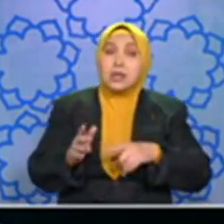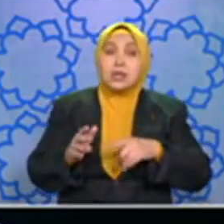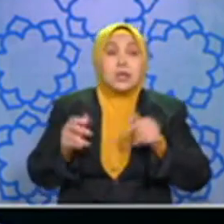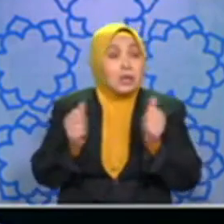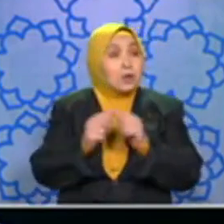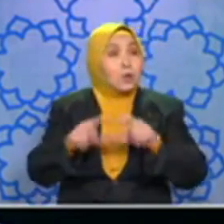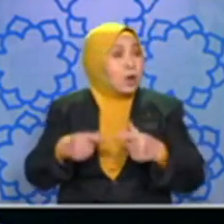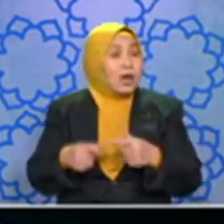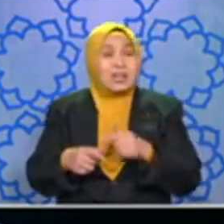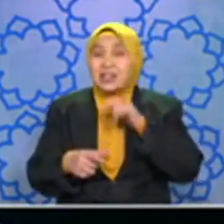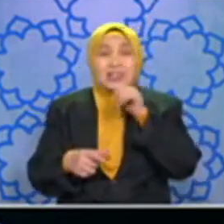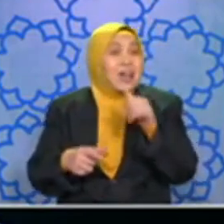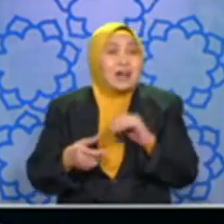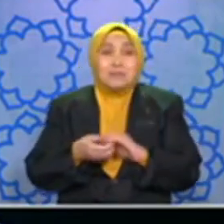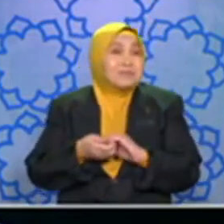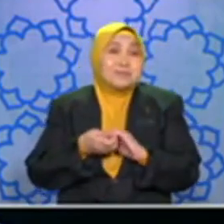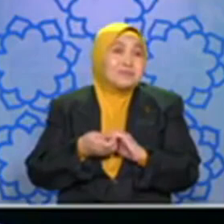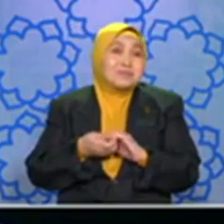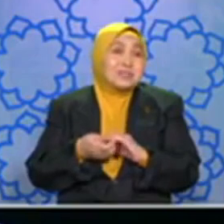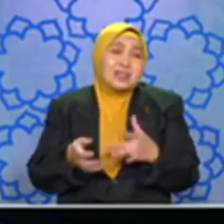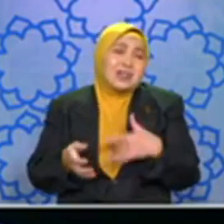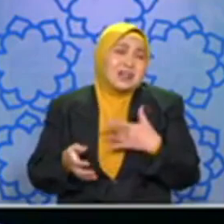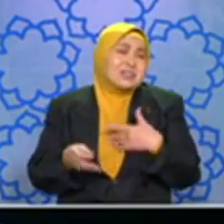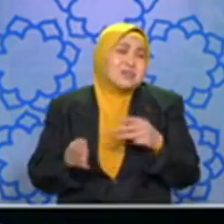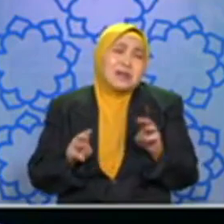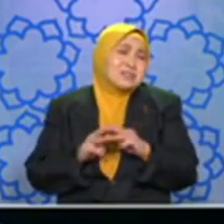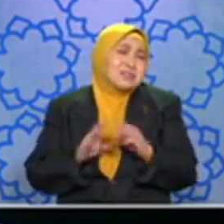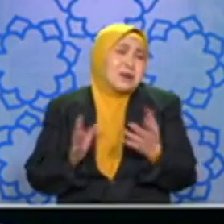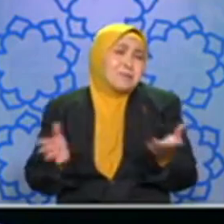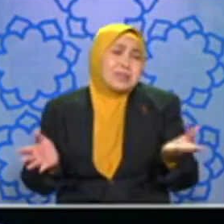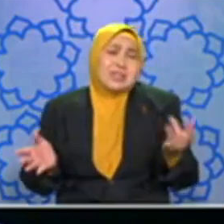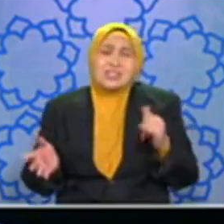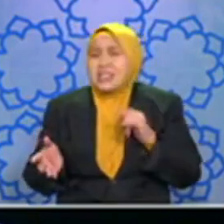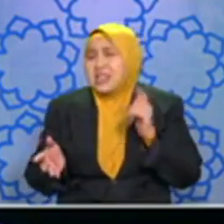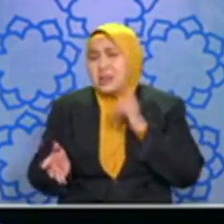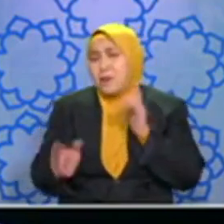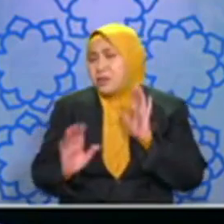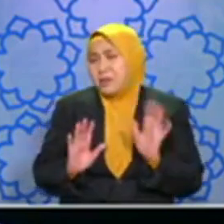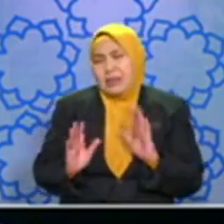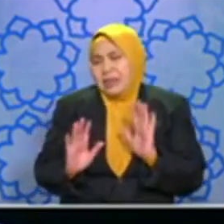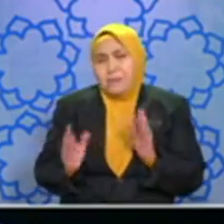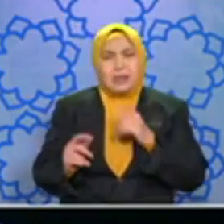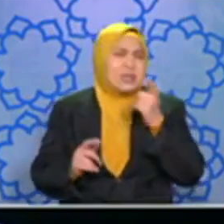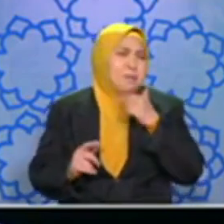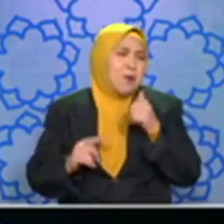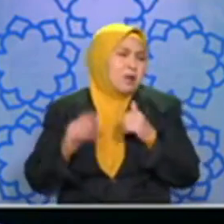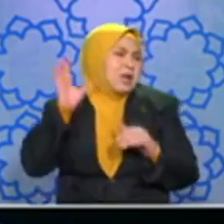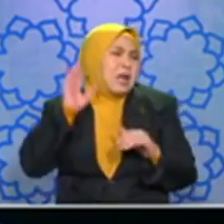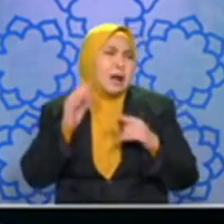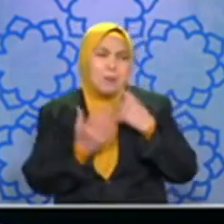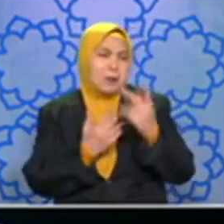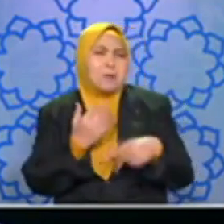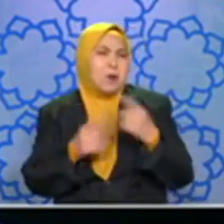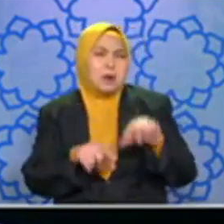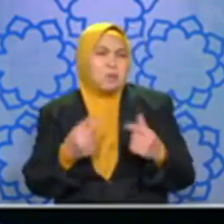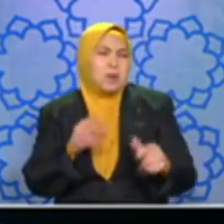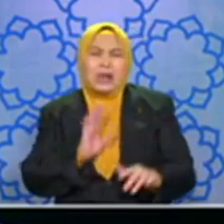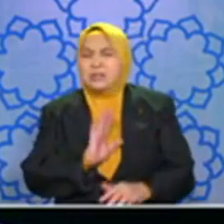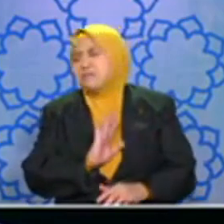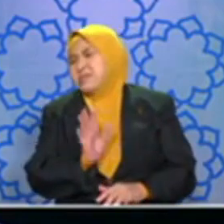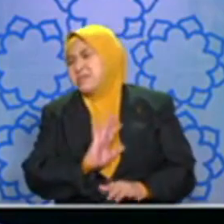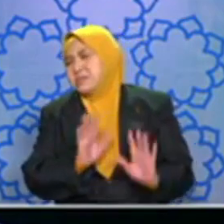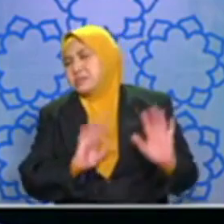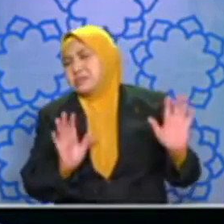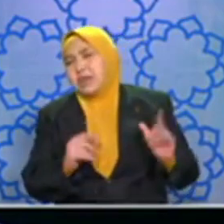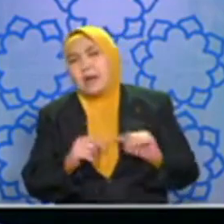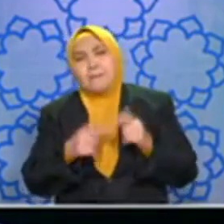dia tak berapa ngam sangat. Dia terasa macam saya tak nak, kan? Saya tak nak dengar program-program Quran ni, saya tak nak. Saya tak nak ambil